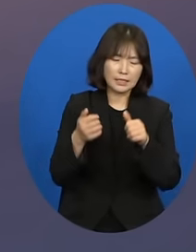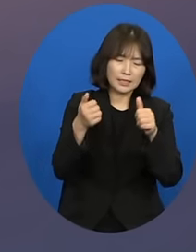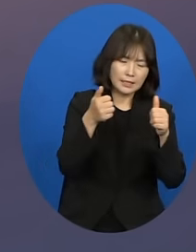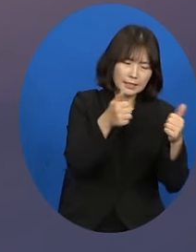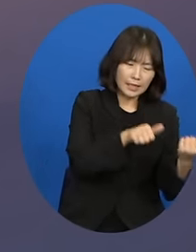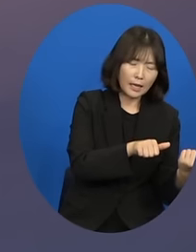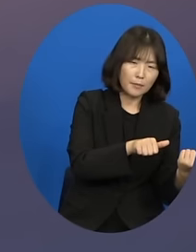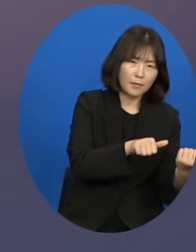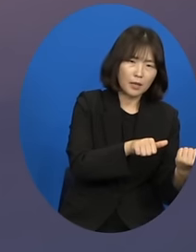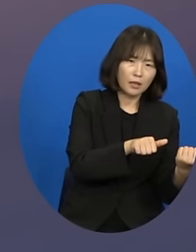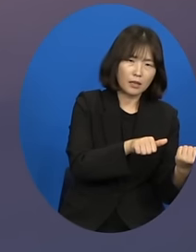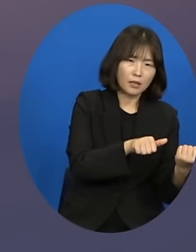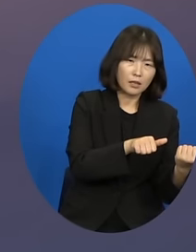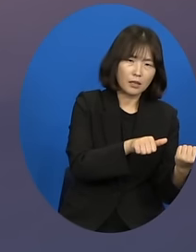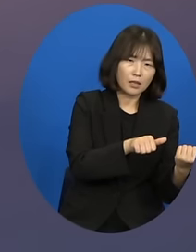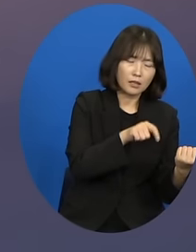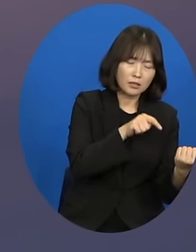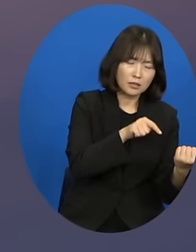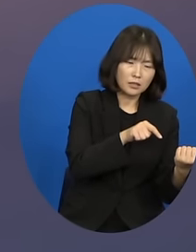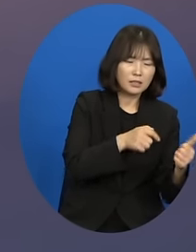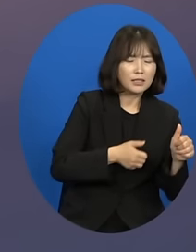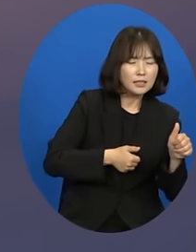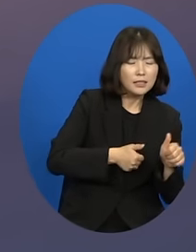삼키고 이기리라